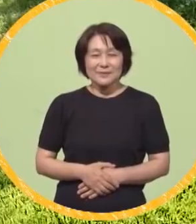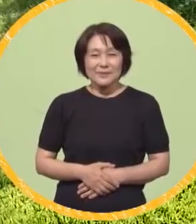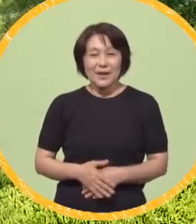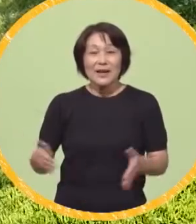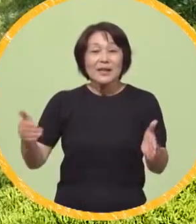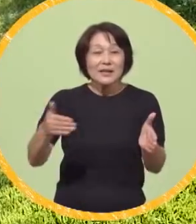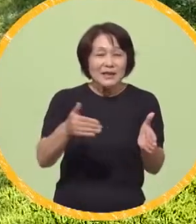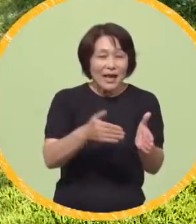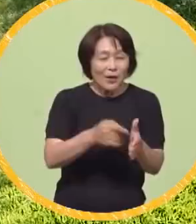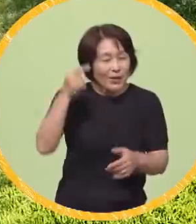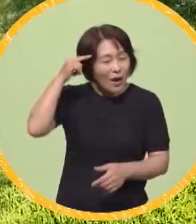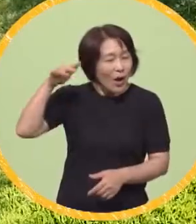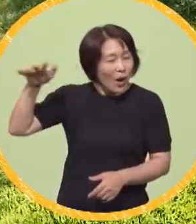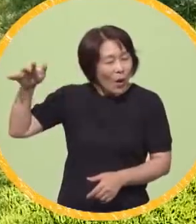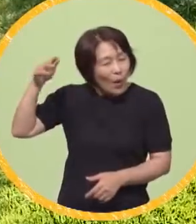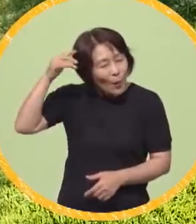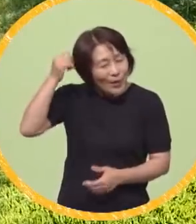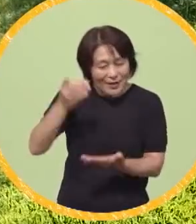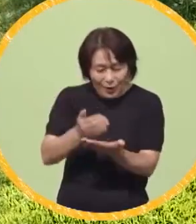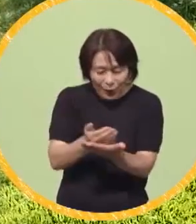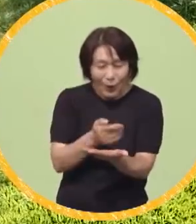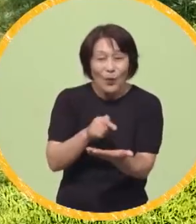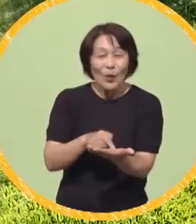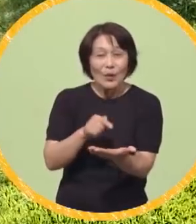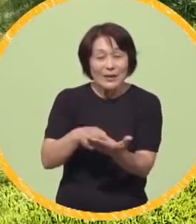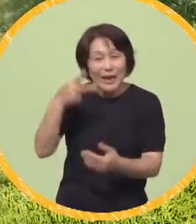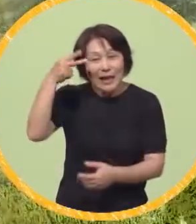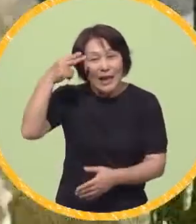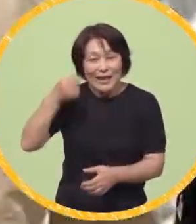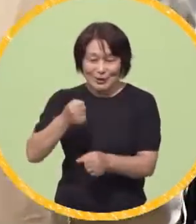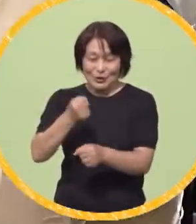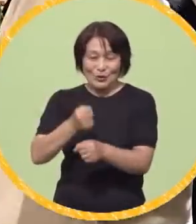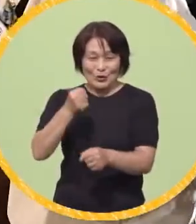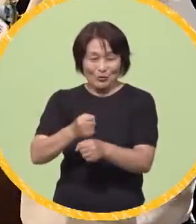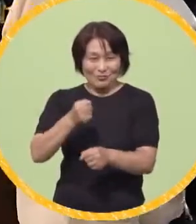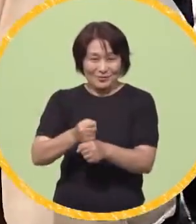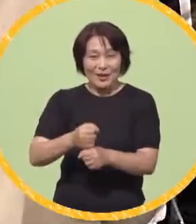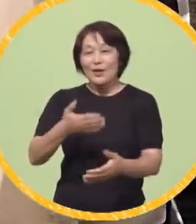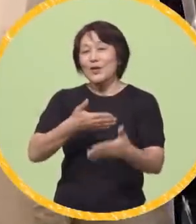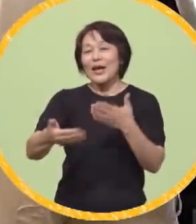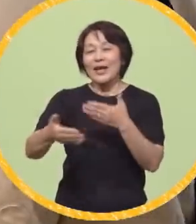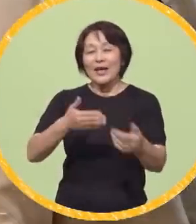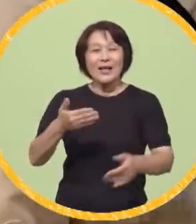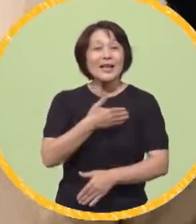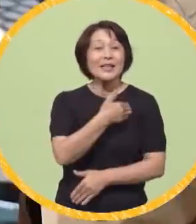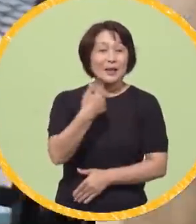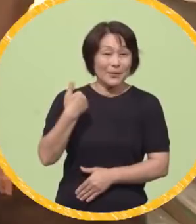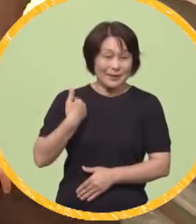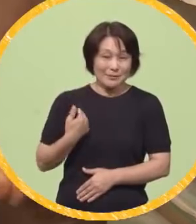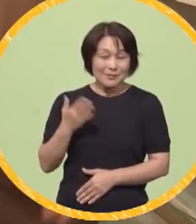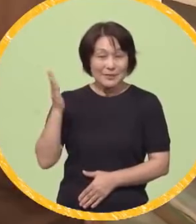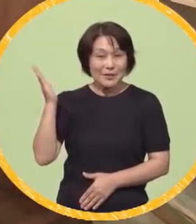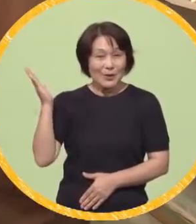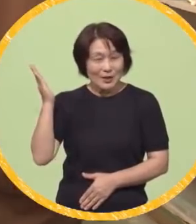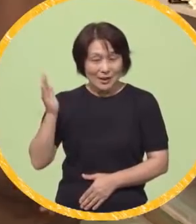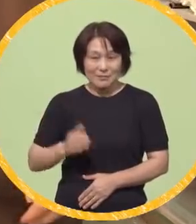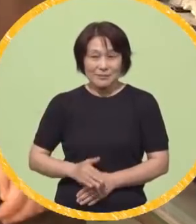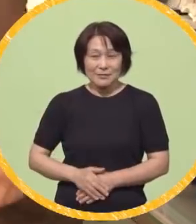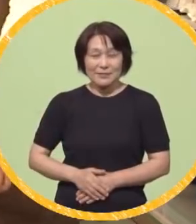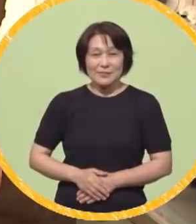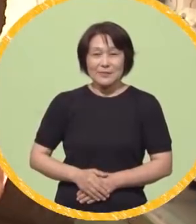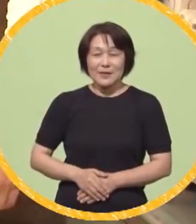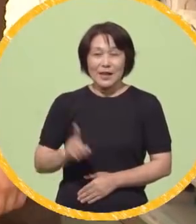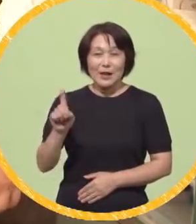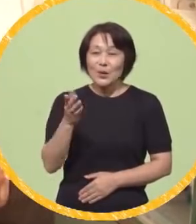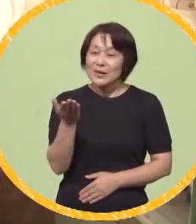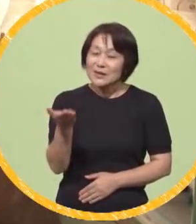最後に思い出作り、オリジナルガラスグッズを工房で作りましょう。 こちらはどういった体験